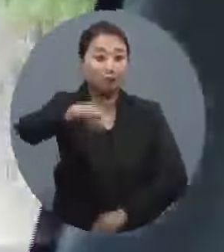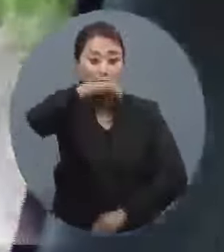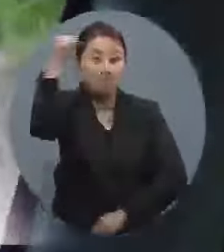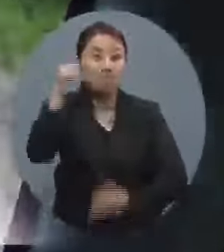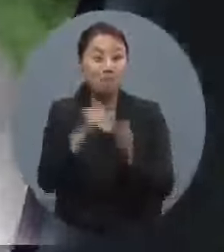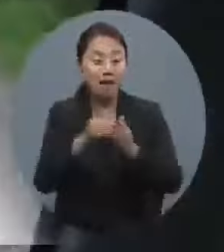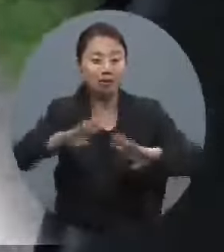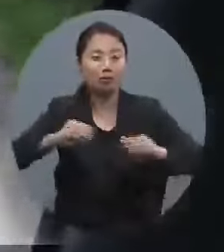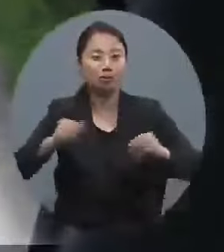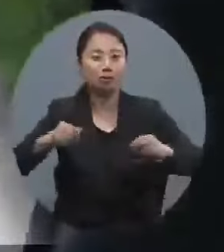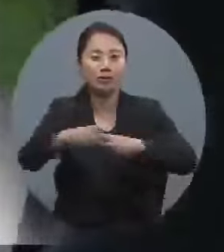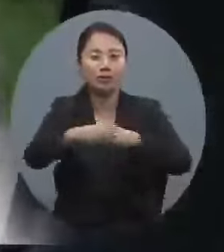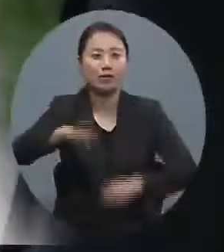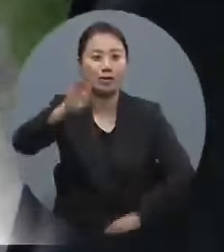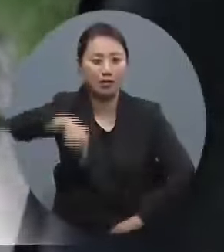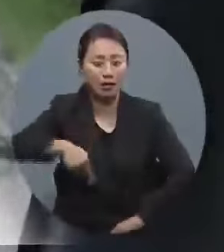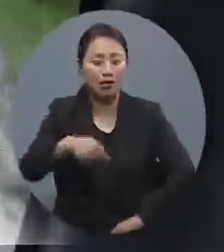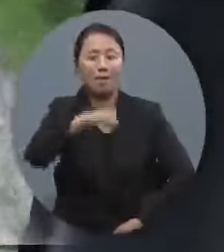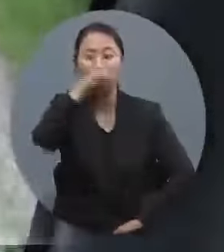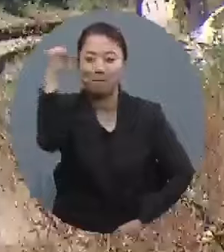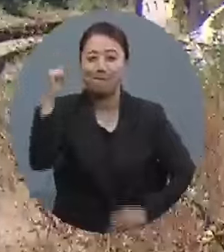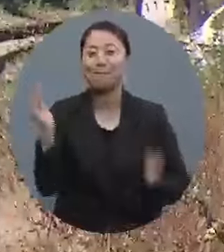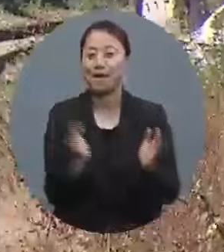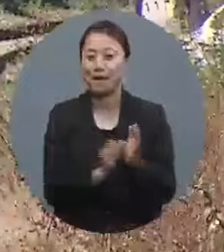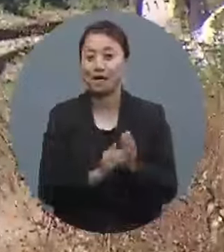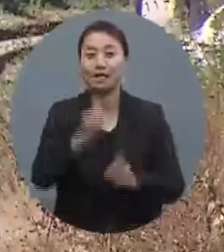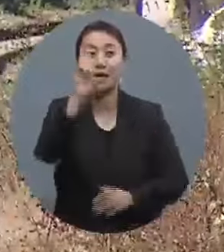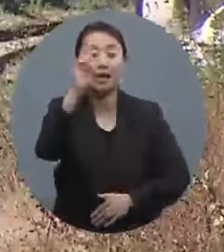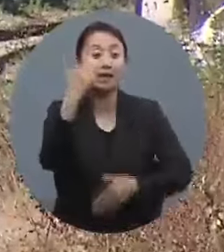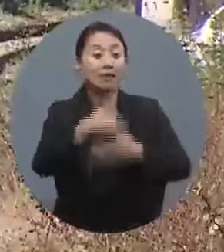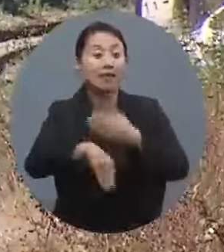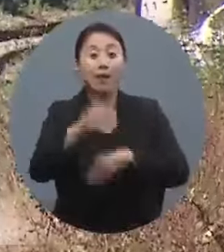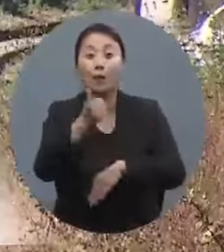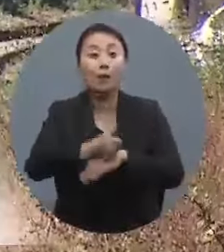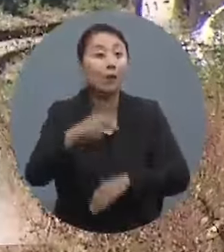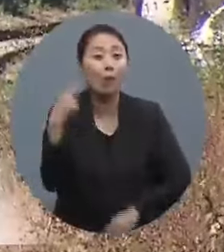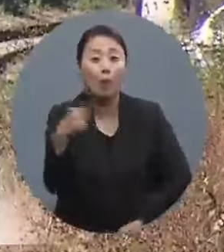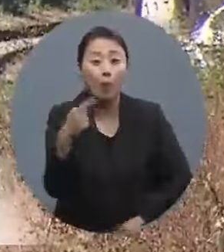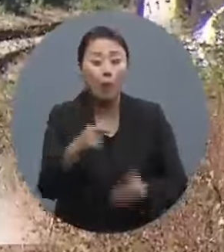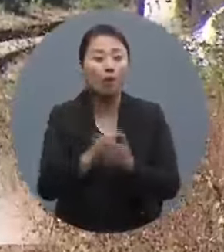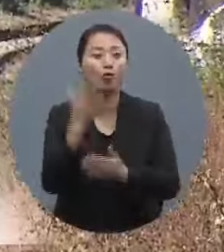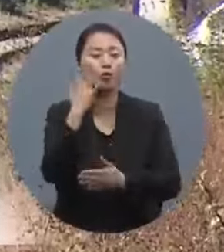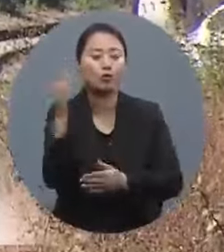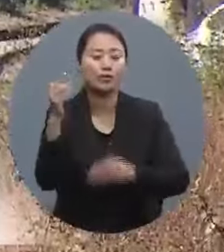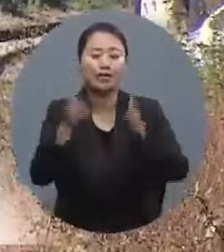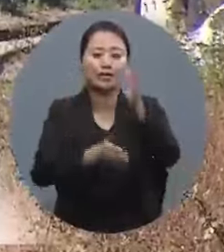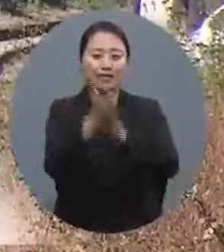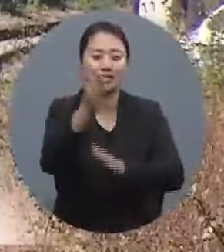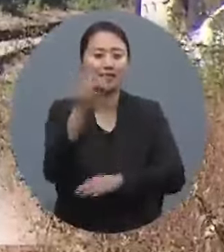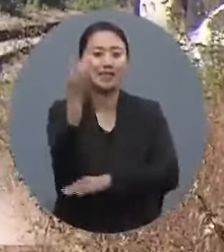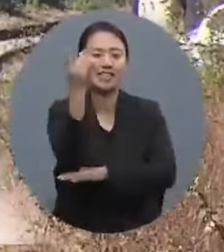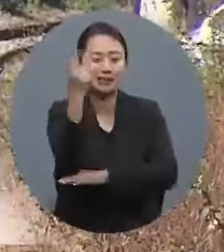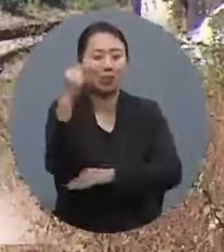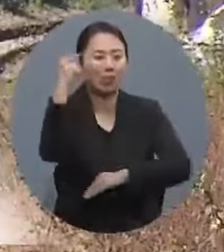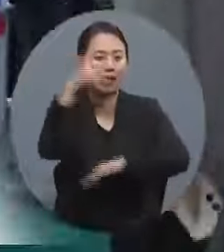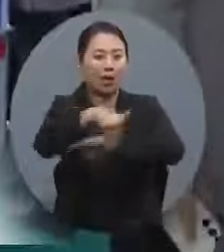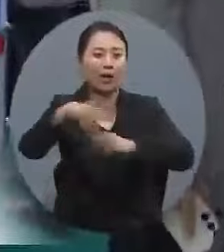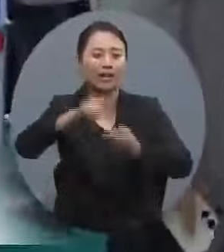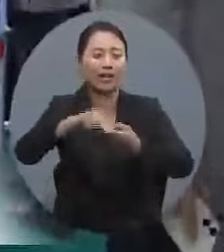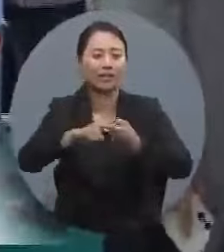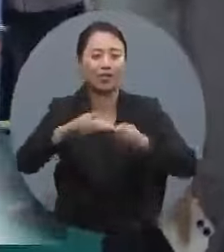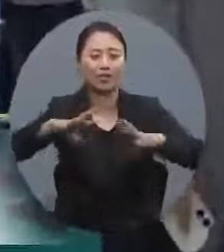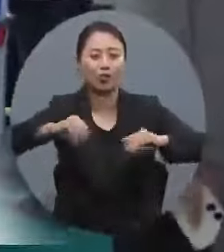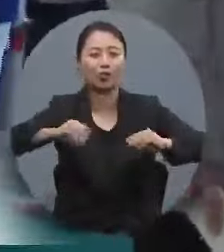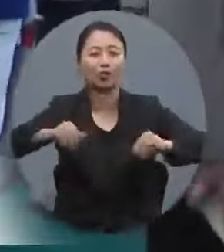국토부의 타당성 평가까지 통과했습니다 이제 마지막으로 남은 건 울산시의 기본 계획에 대한 국토부의